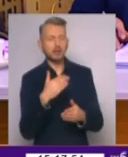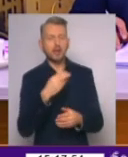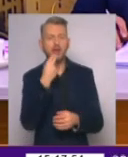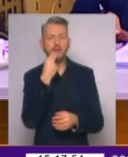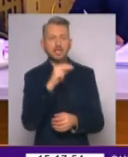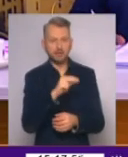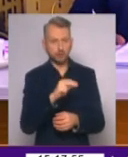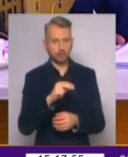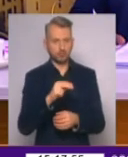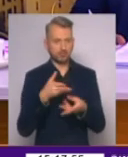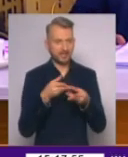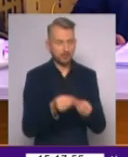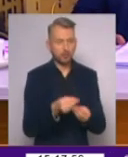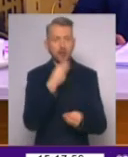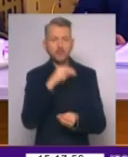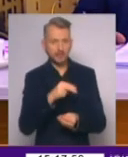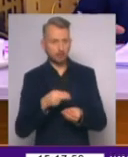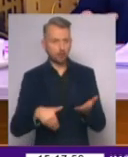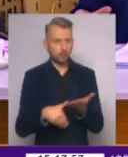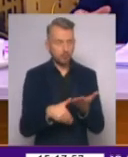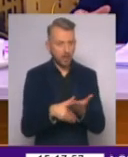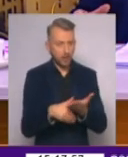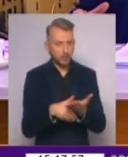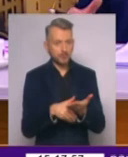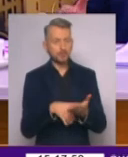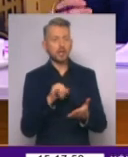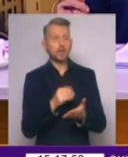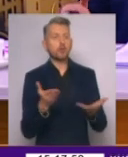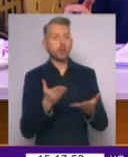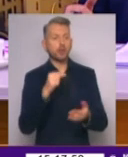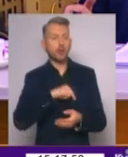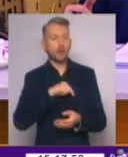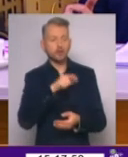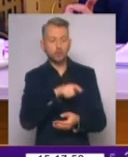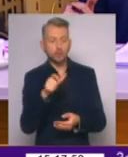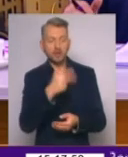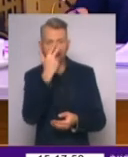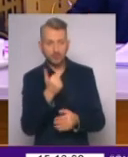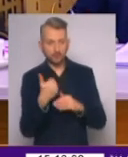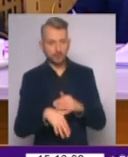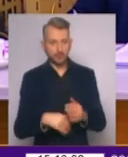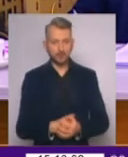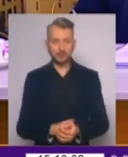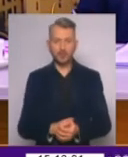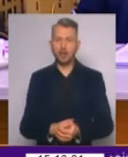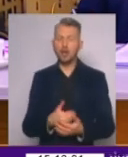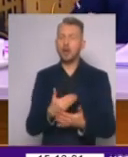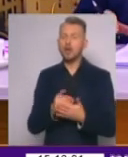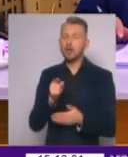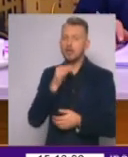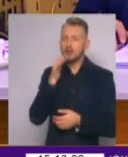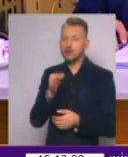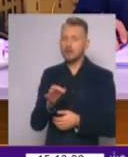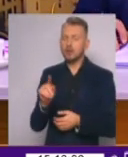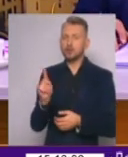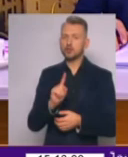діють, які ефективно допомагають, а саме головне, до яких організм людей вже звик. Так. А от, пане Олеже, ви зазначили про те,